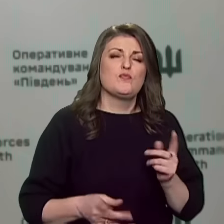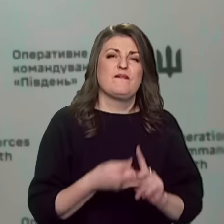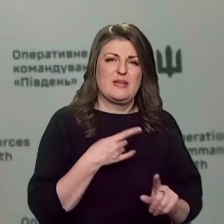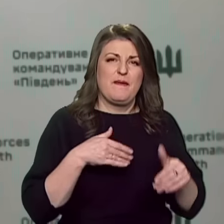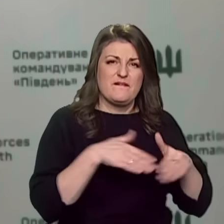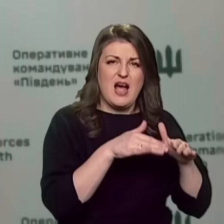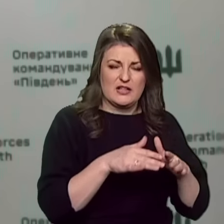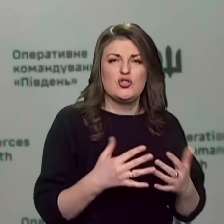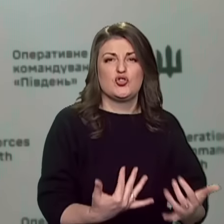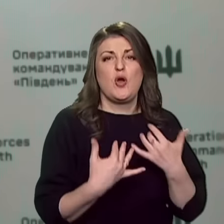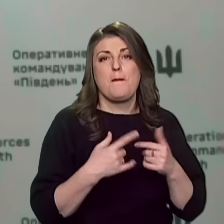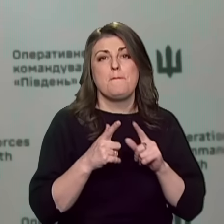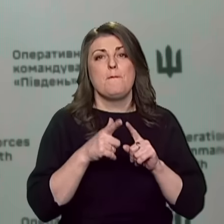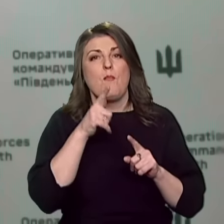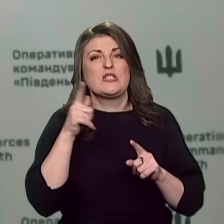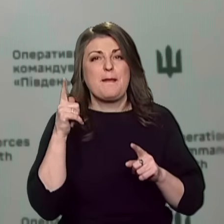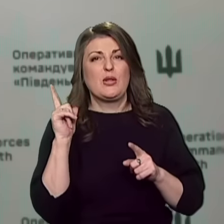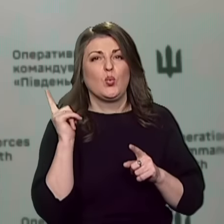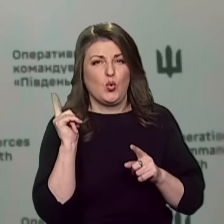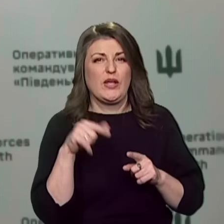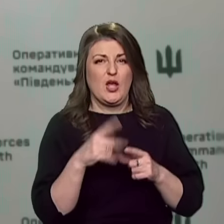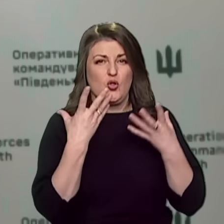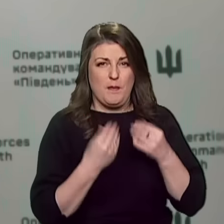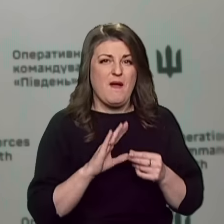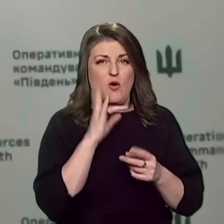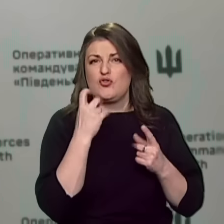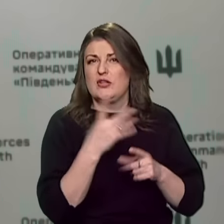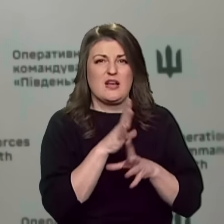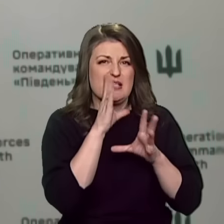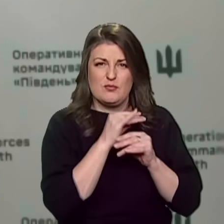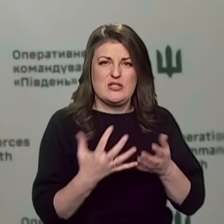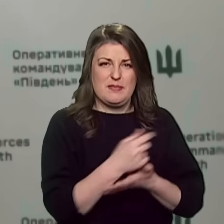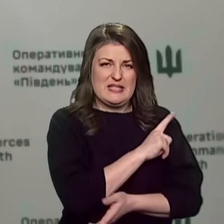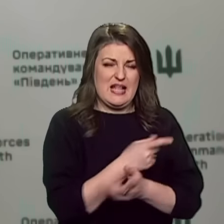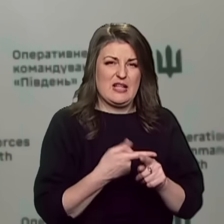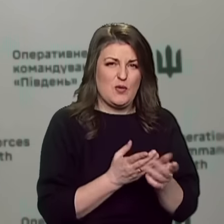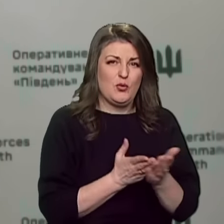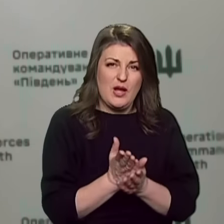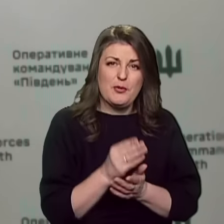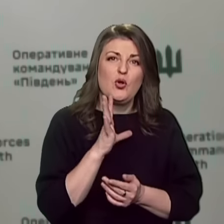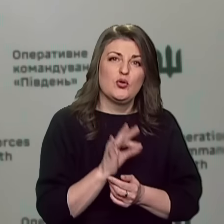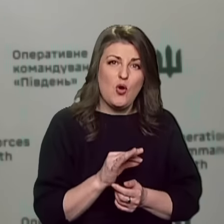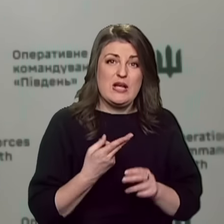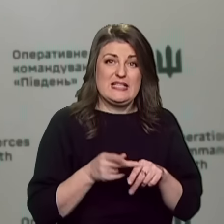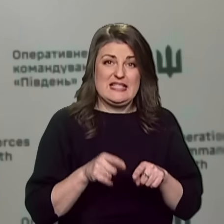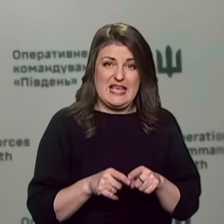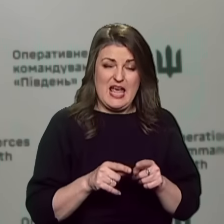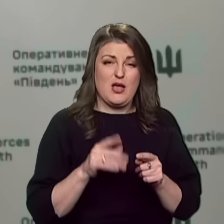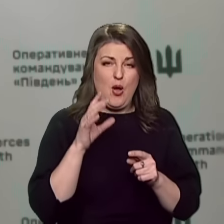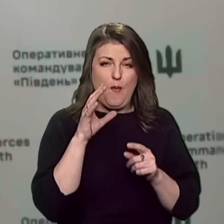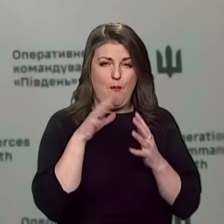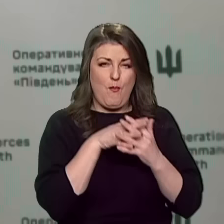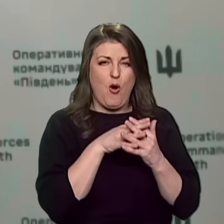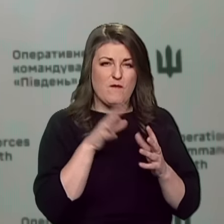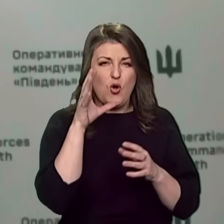штурми, і якщо поза минулої доби ворог жодного разу не спромігся зібрати сили на цьому напрямку, то цієї бойової